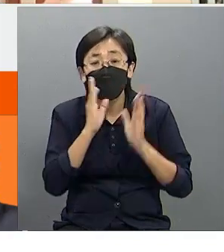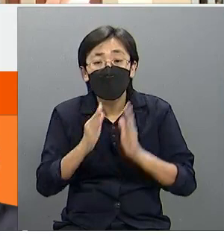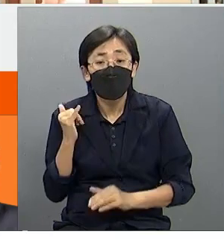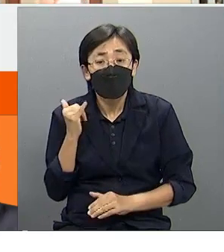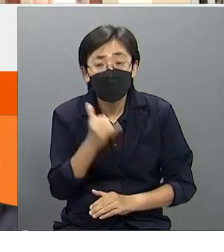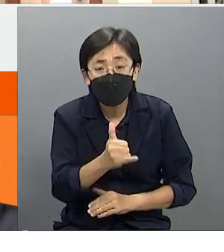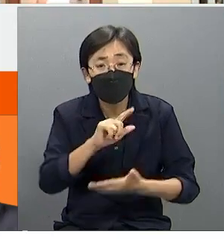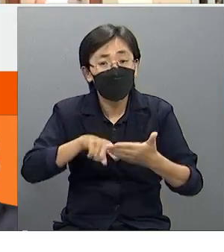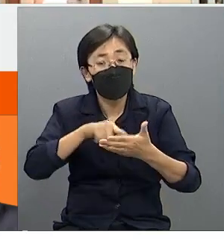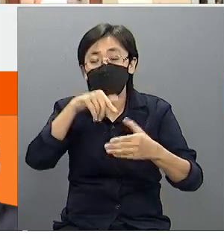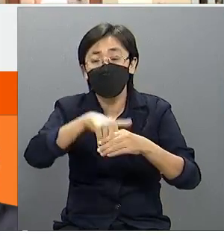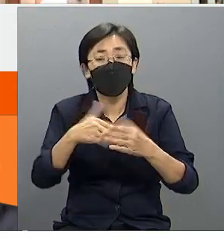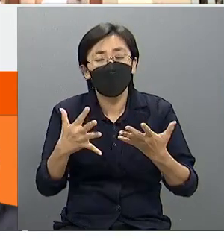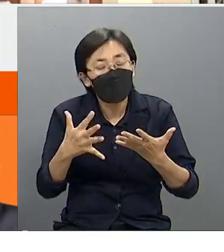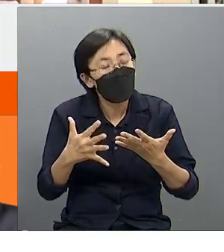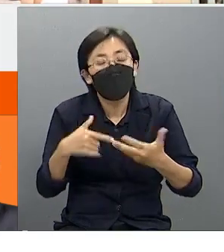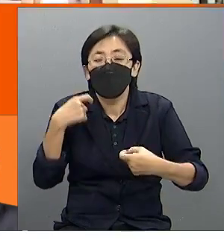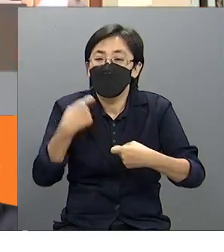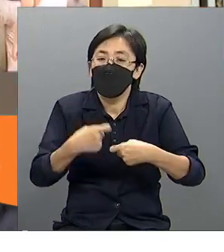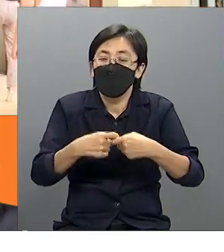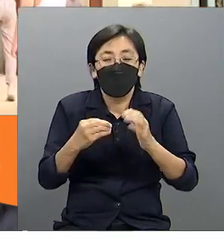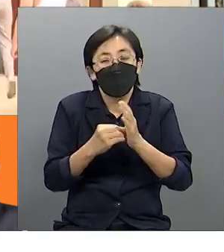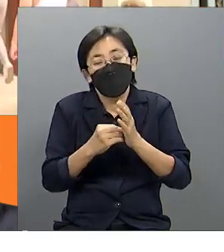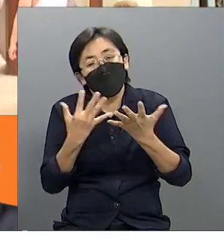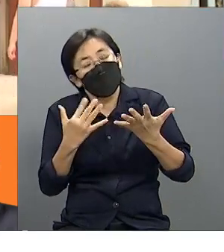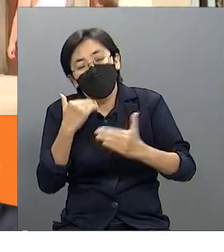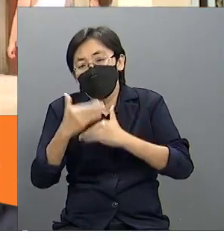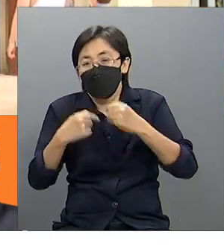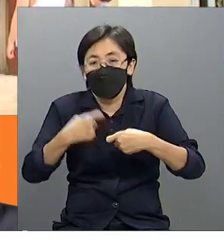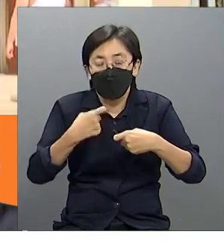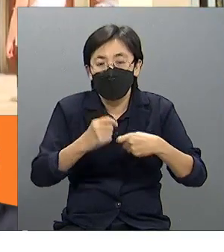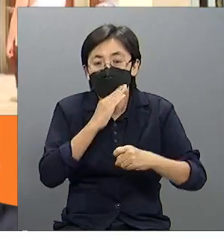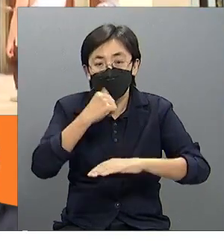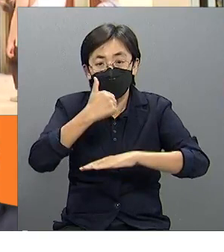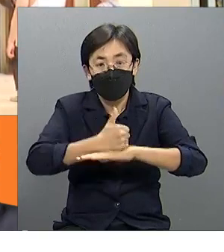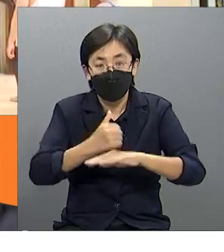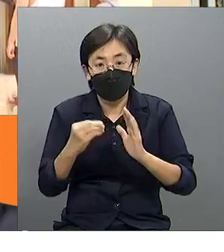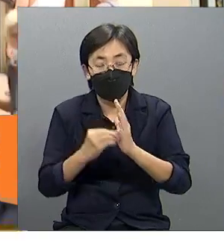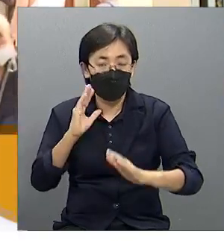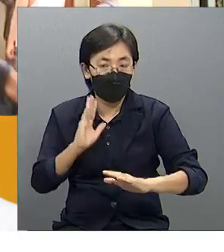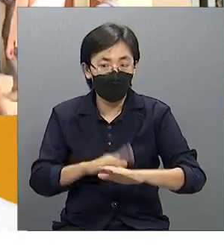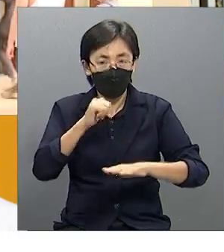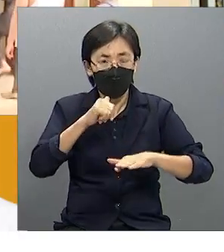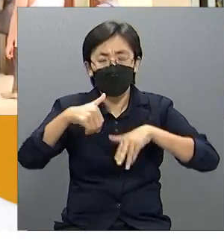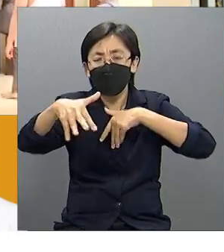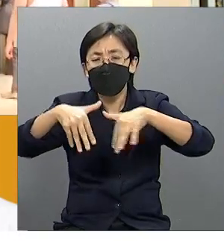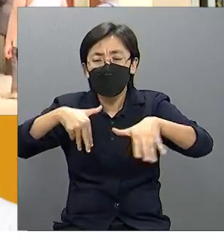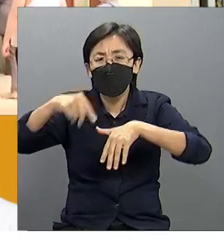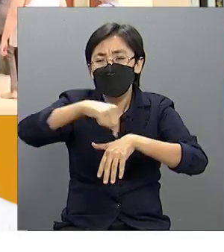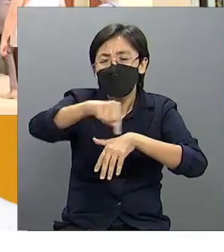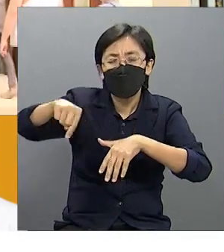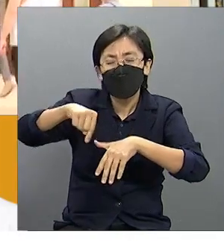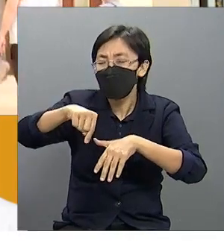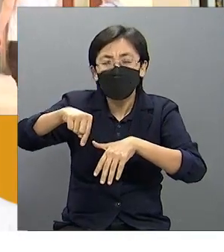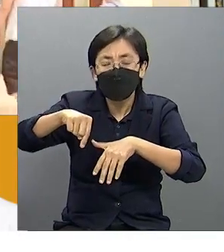ยากมากนะคะที่กรุงเทพจะมีความหวังได้ไม่ว่าผู้ว่าจะเก่งขนาดไหนก็ตามเนี่ยถ้าเกิดไม่มีประชากรที่จริงๆสนใจและ